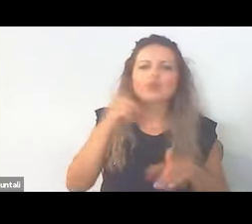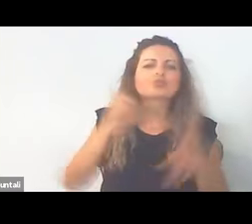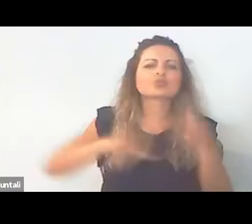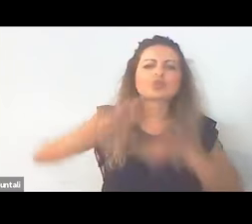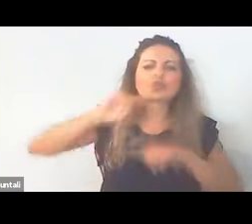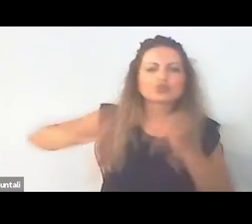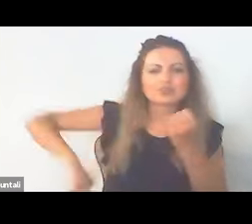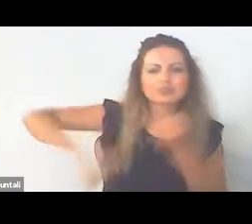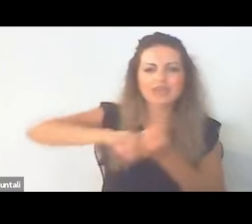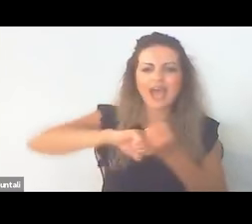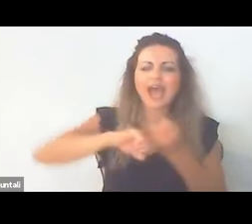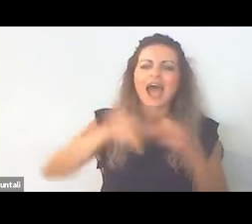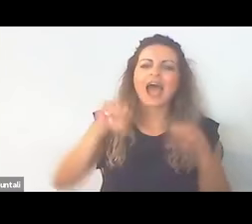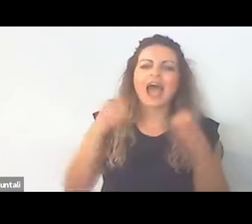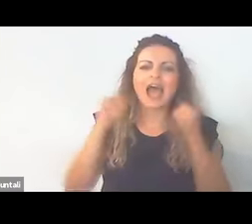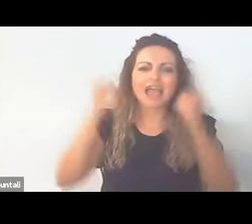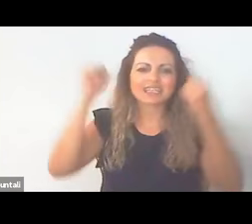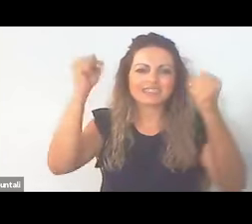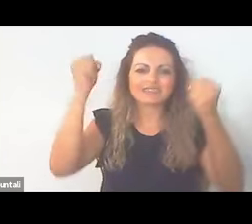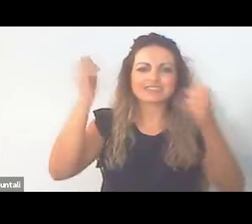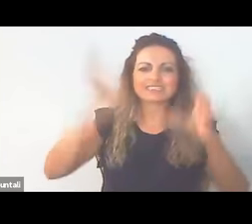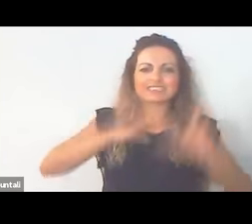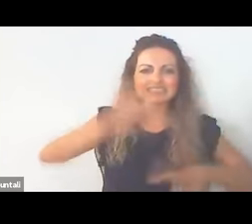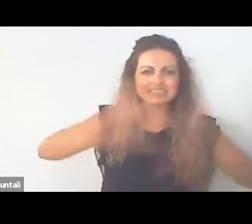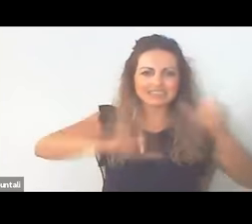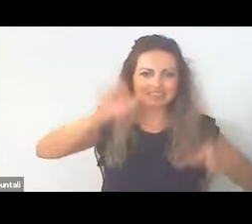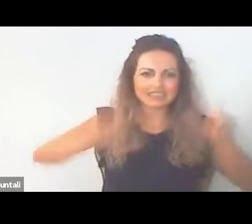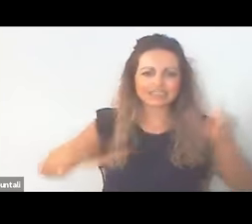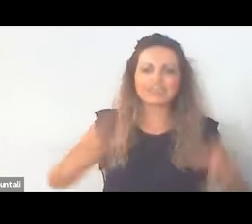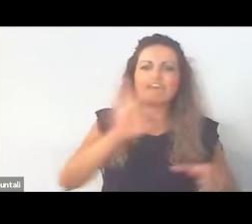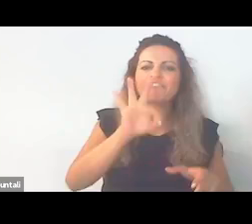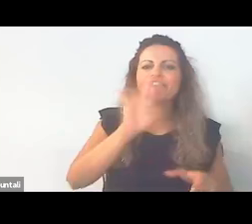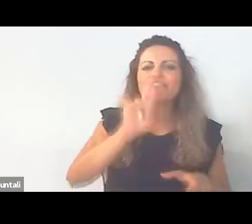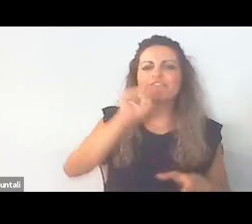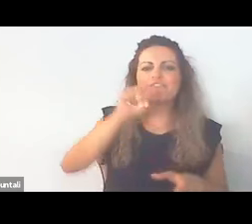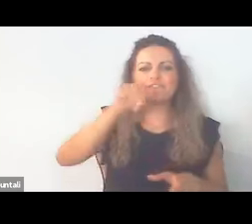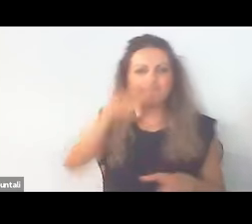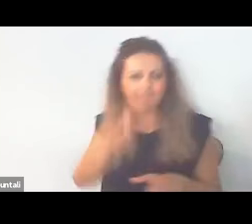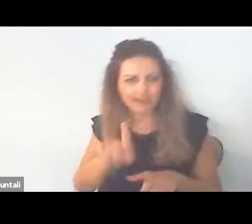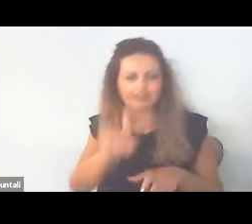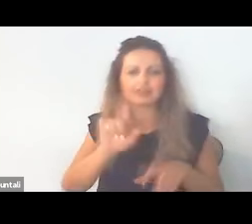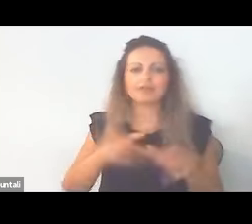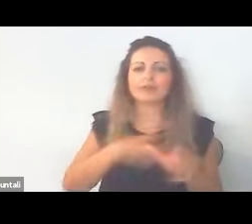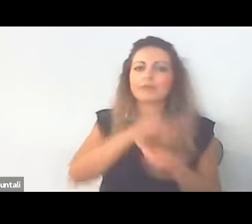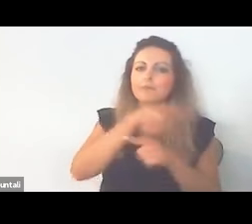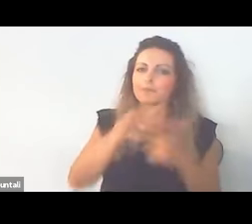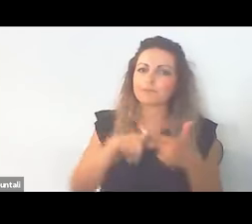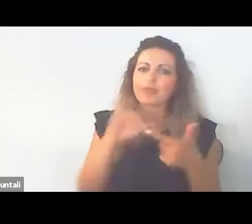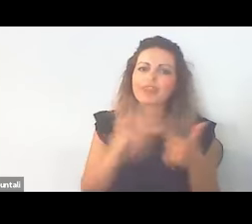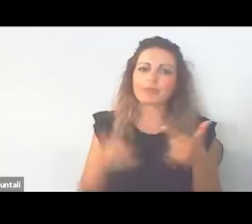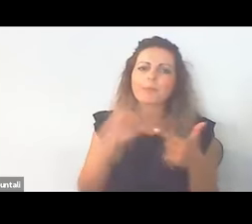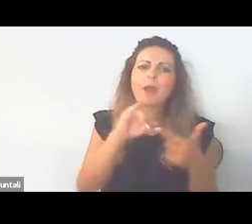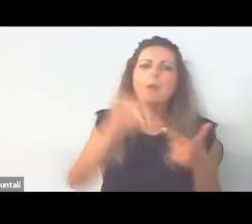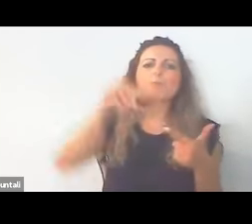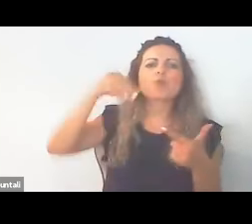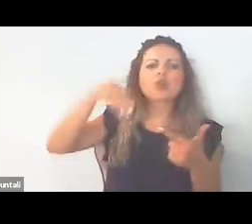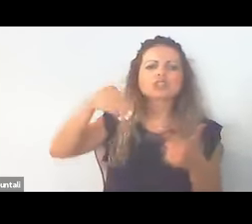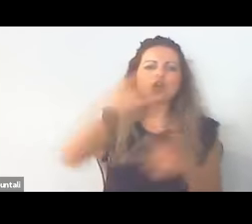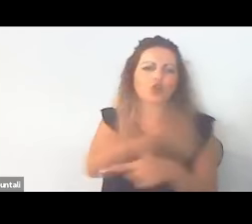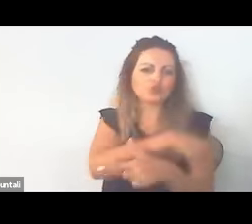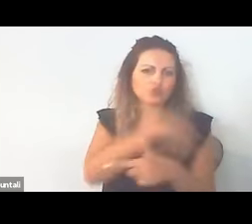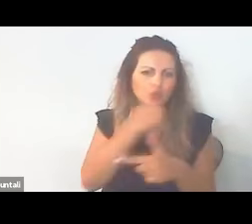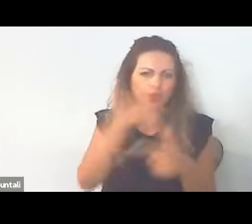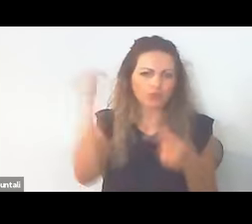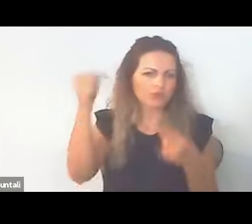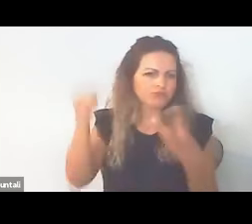με φορέα υλοποίηση στη Διεθνή Αμνηστία και φορείς διαχείριση της επιχορήγησης, το Ίδρυμα Μποδοσάκη και το Solidarity Now. Στο επιμορφωτικό